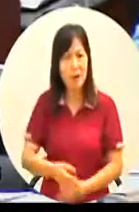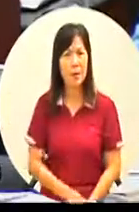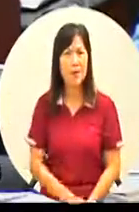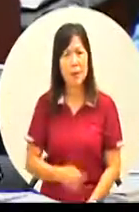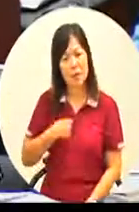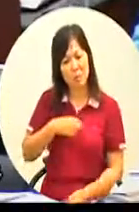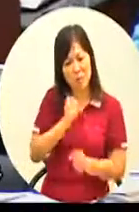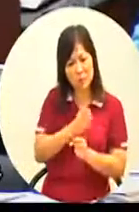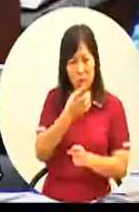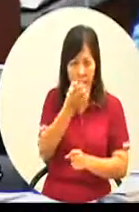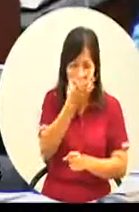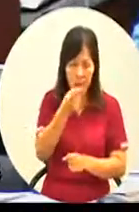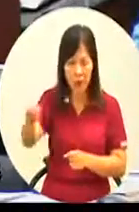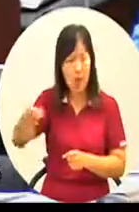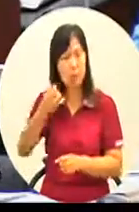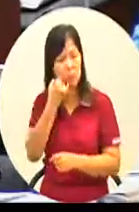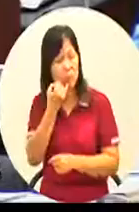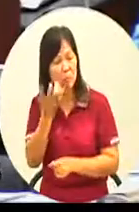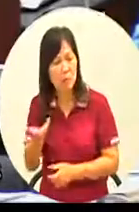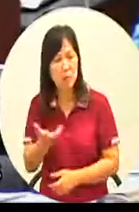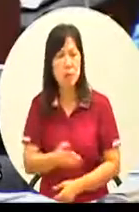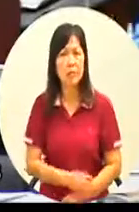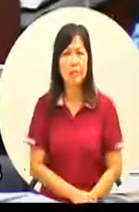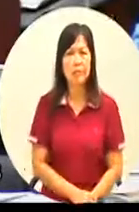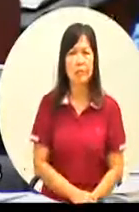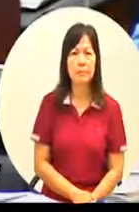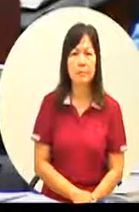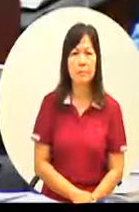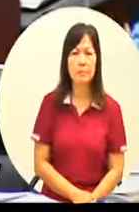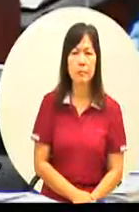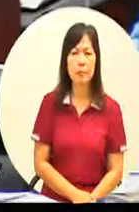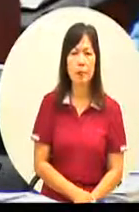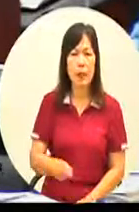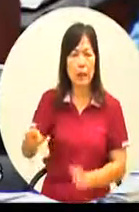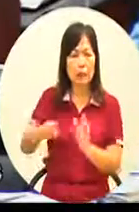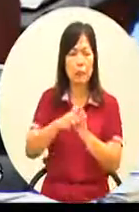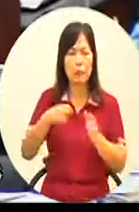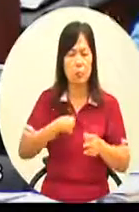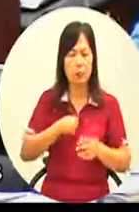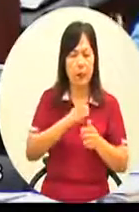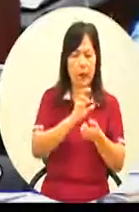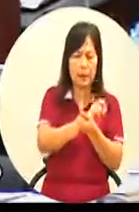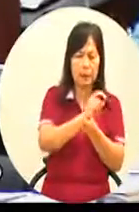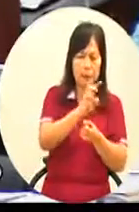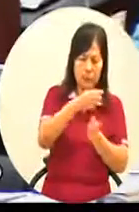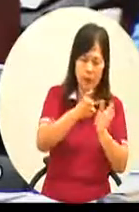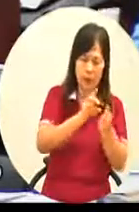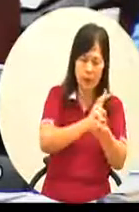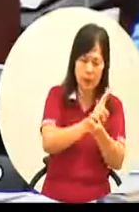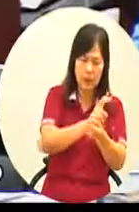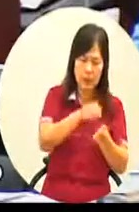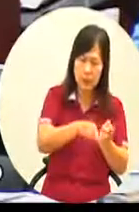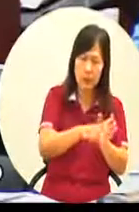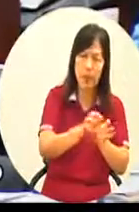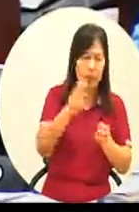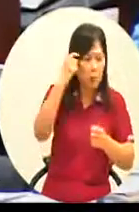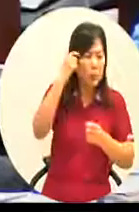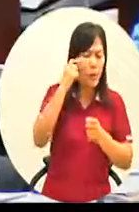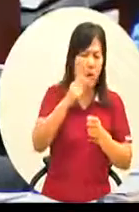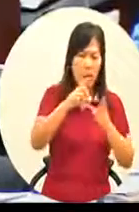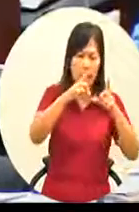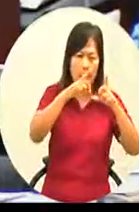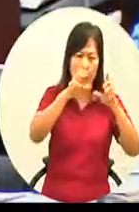就无人处理吼？我相信阮因吉阿里的人，伊嘛要认为讲阮的门牌会当吼较清晰